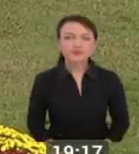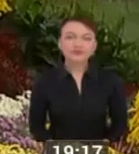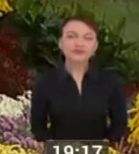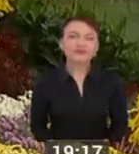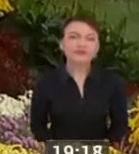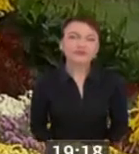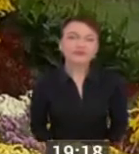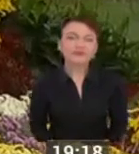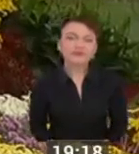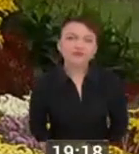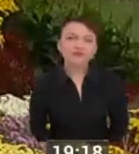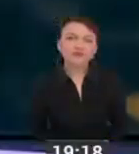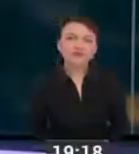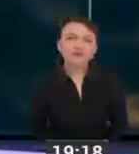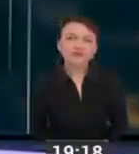Кокотов, телеканал Київ.